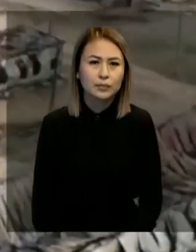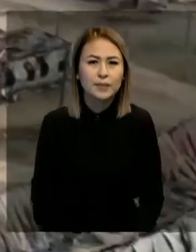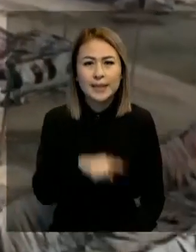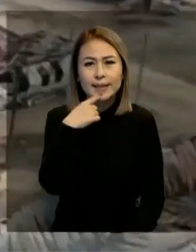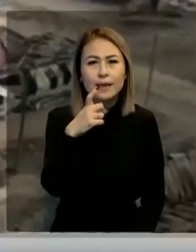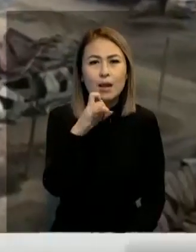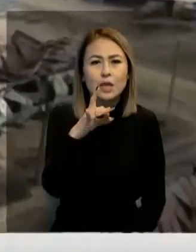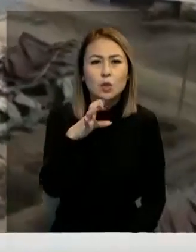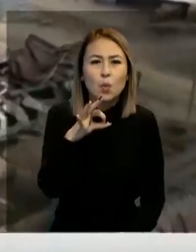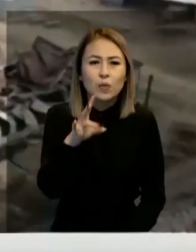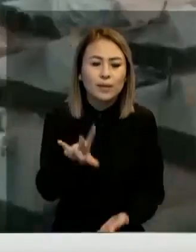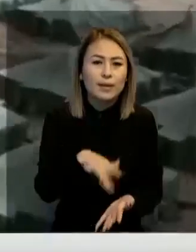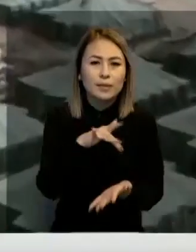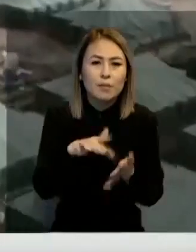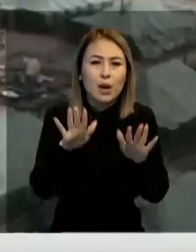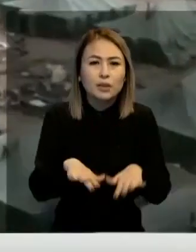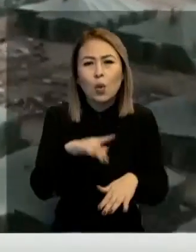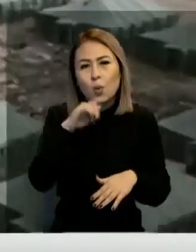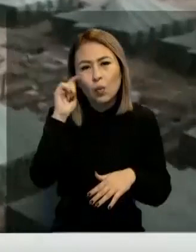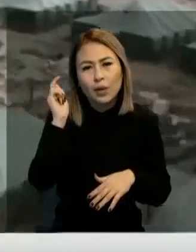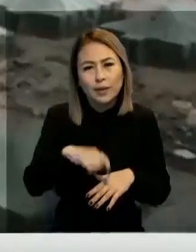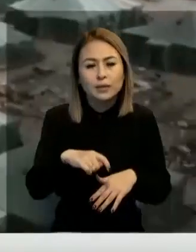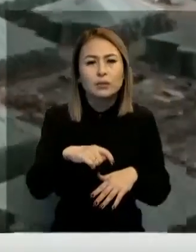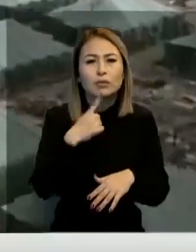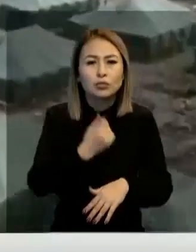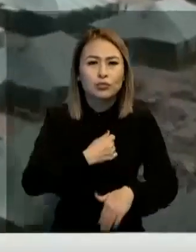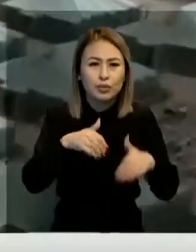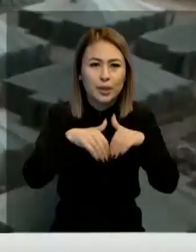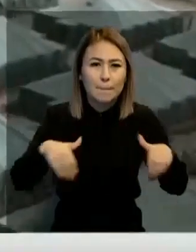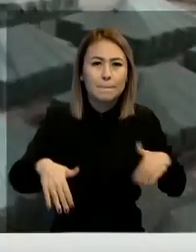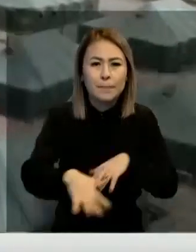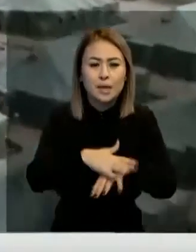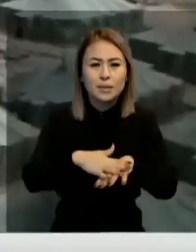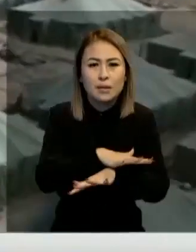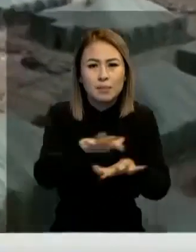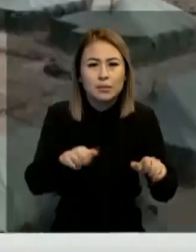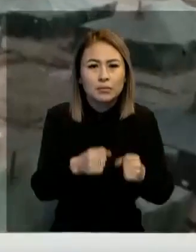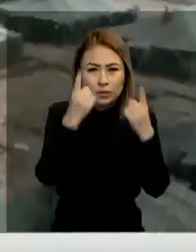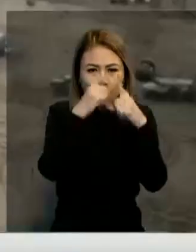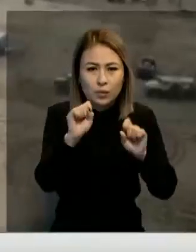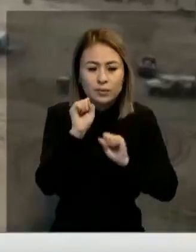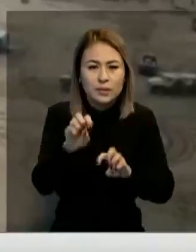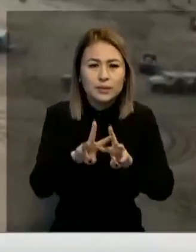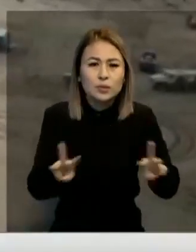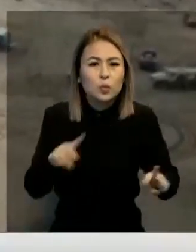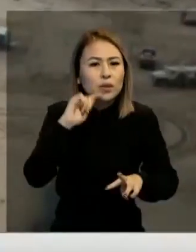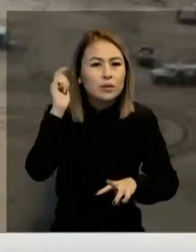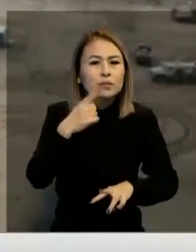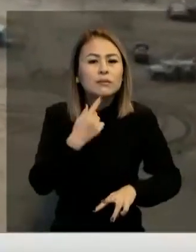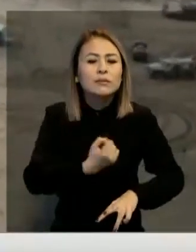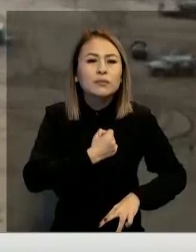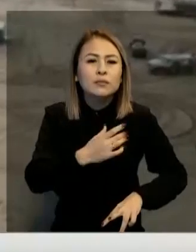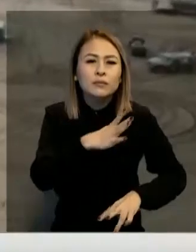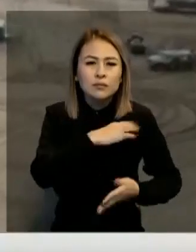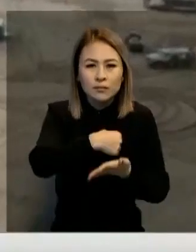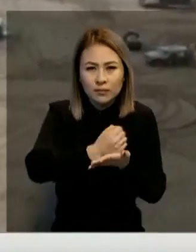Ал Ресей Херсон қаласы маңындағы Украина қарулы күштерінің әскери базасын басып алғанын мәлімдеді. Осы елдің қорғаныс министрлігі